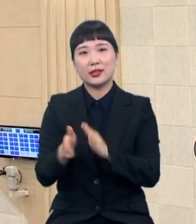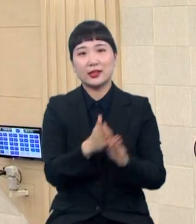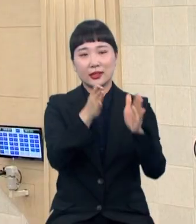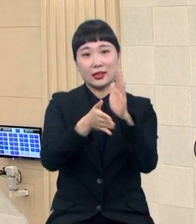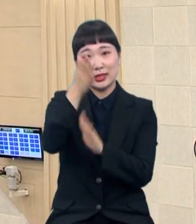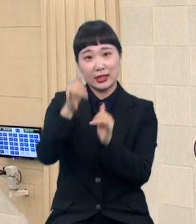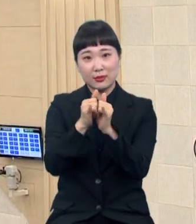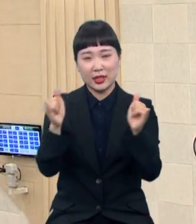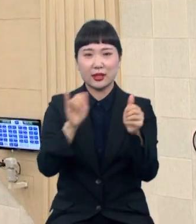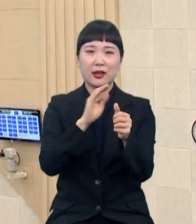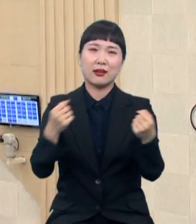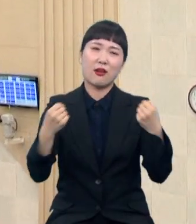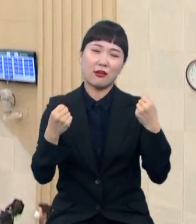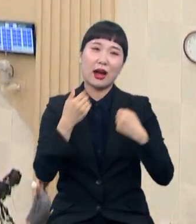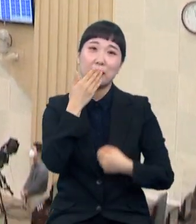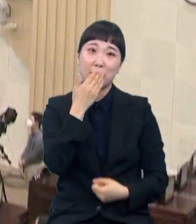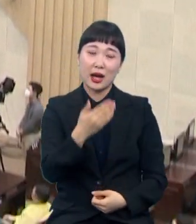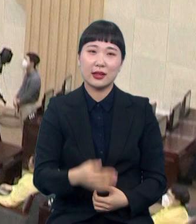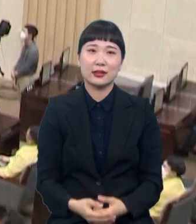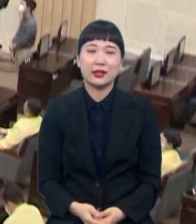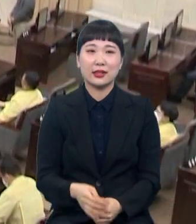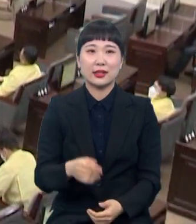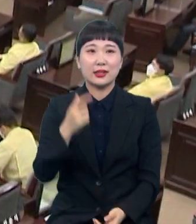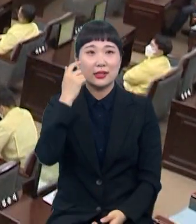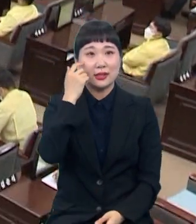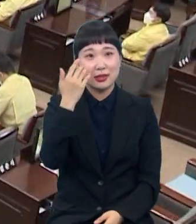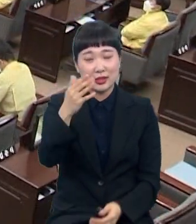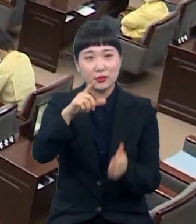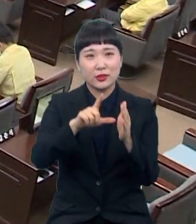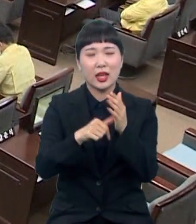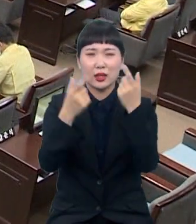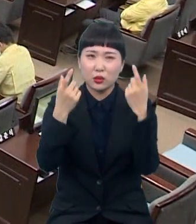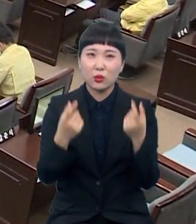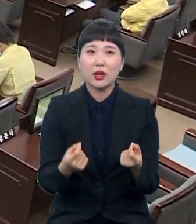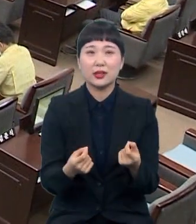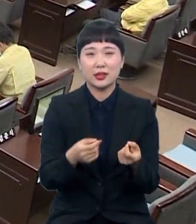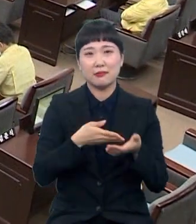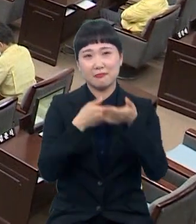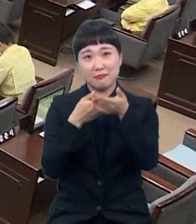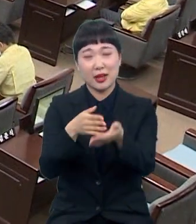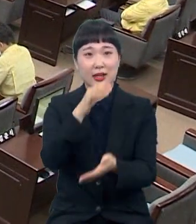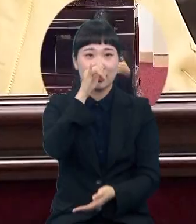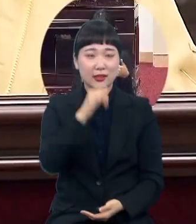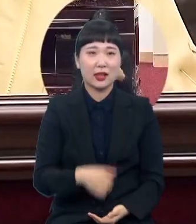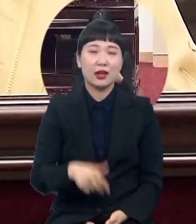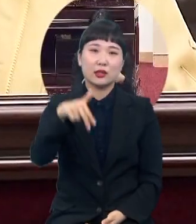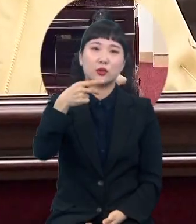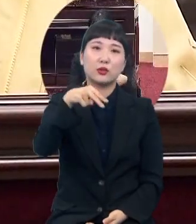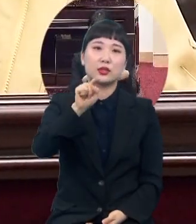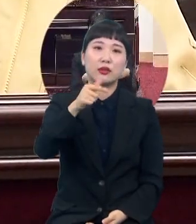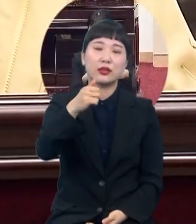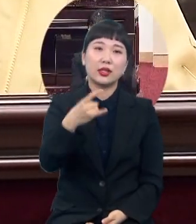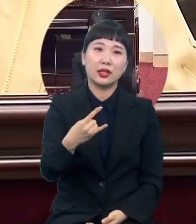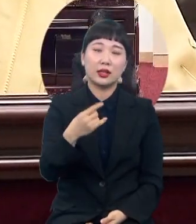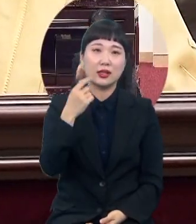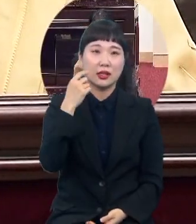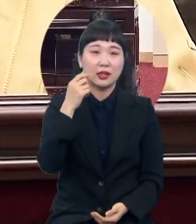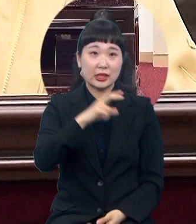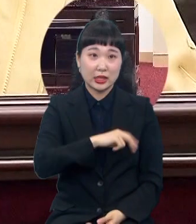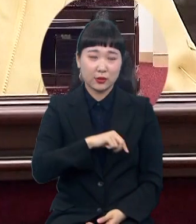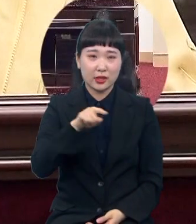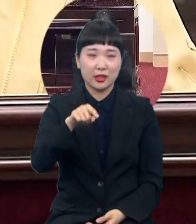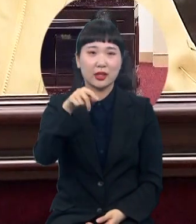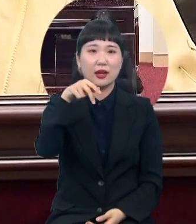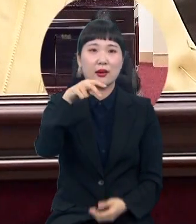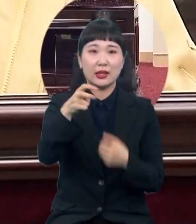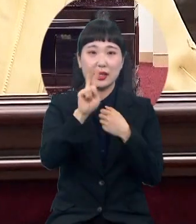됩니다. 인천시의회 시정질문에서도 이 문제가 거론됐습니다. 조선희 의원은 박 시장에게